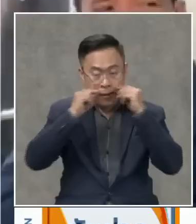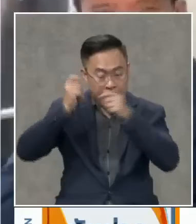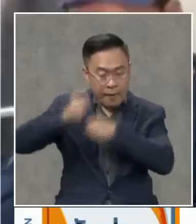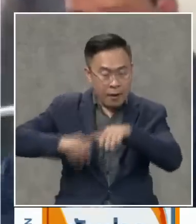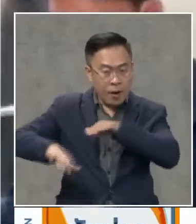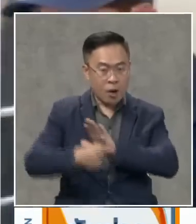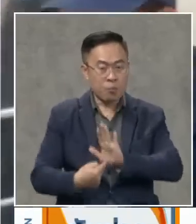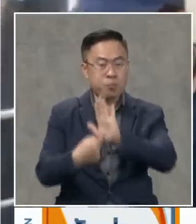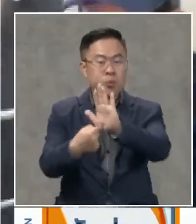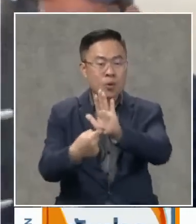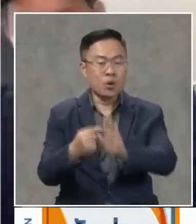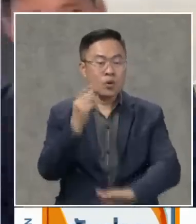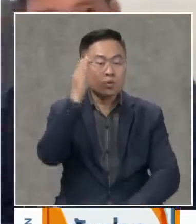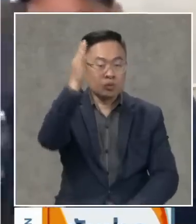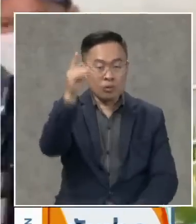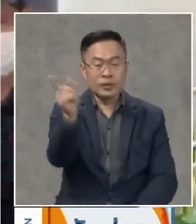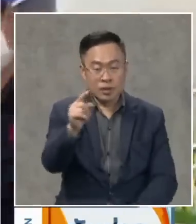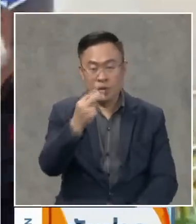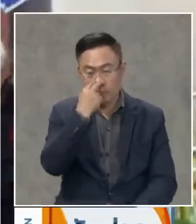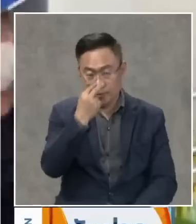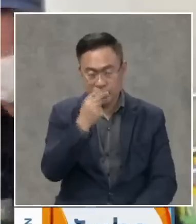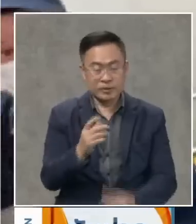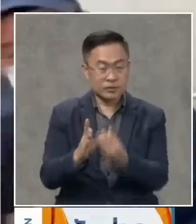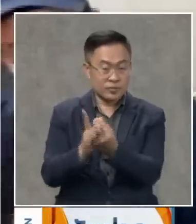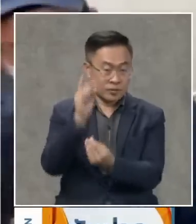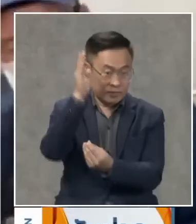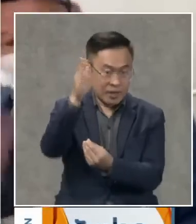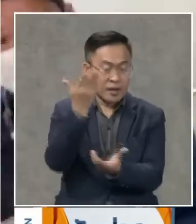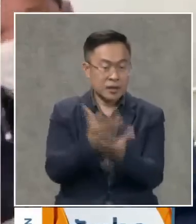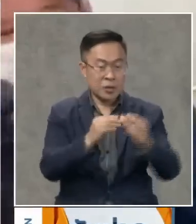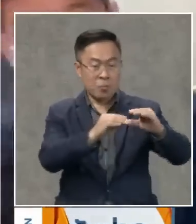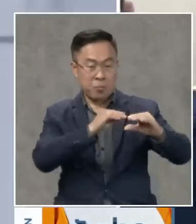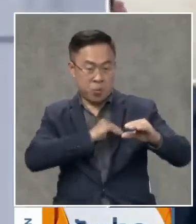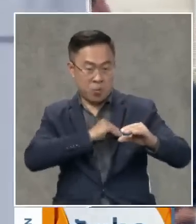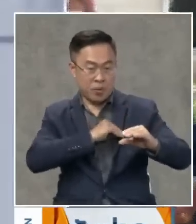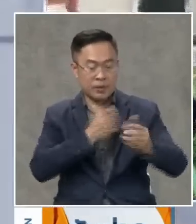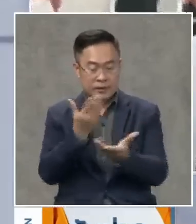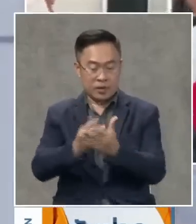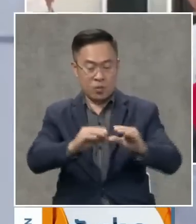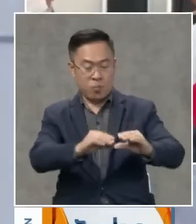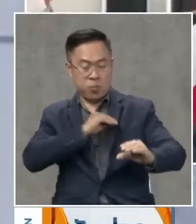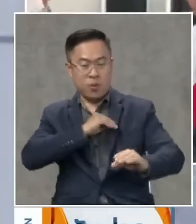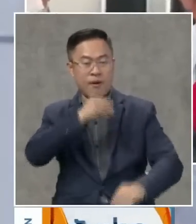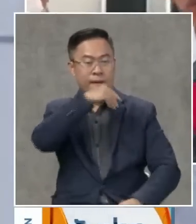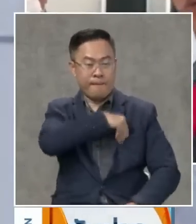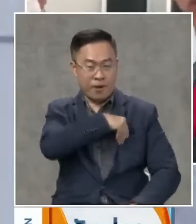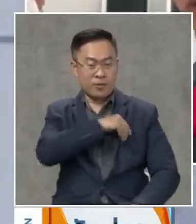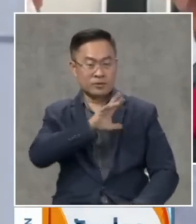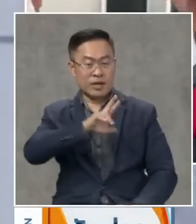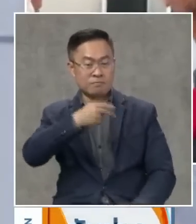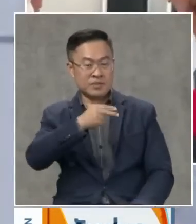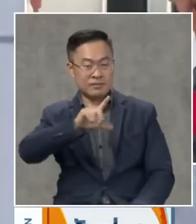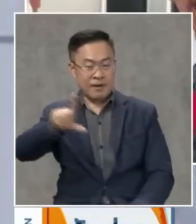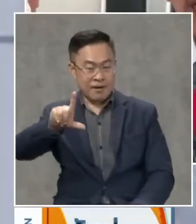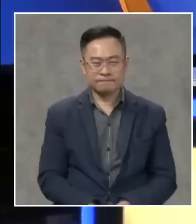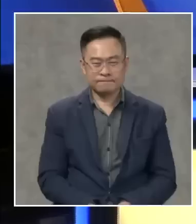ที่จะแฉเพิ่มเติมด้วยนะคะ หน้ามีหลักฐานเด็ดนะคะโดยเฉพาะเรื่องของเงินทอน 30,000 ล้านที่คุณชูวิทย์บอกว่าเดี๋ยวอาทิตย์หน้าเจอกันจะออกมา